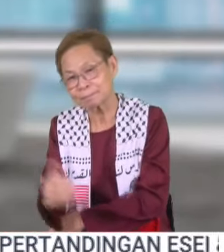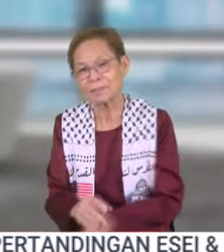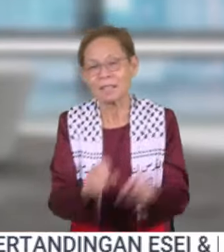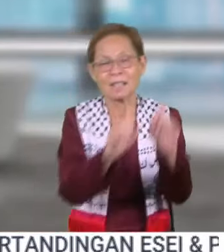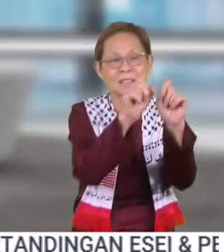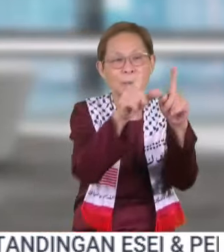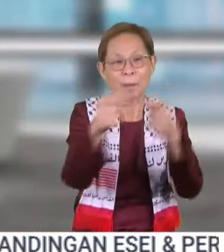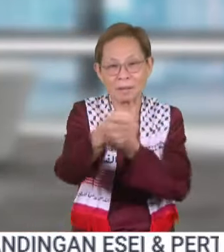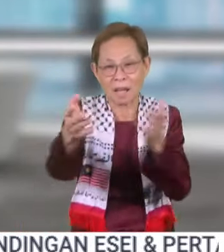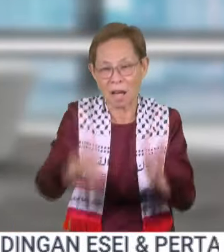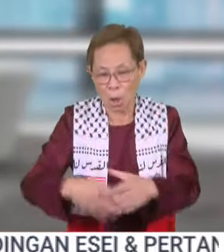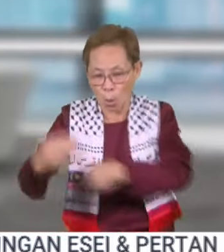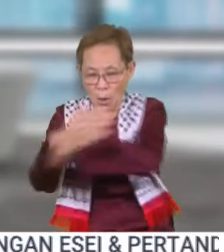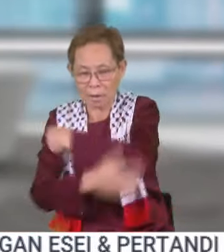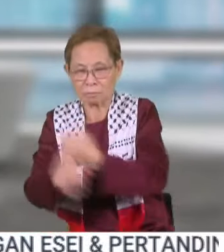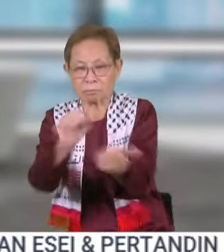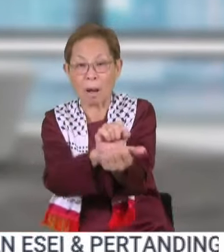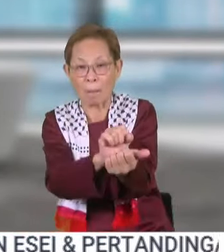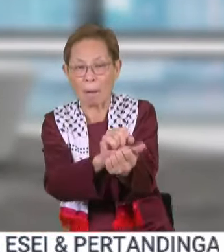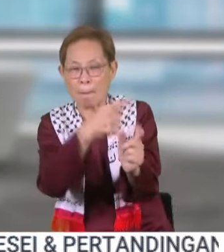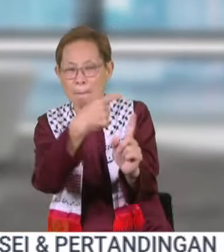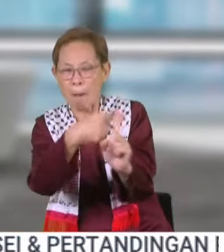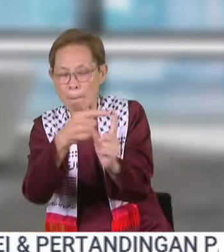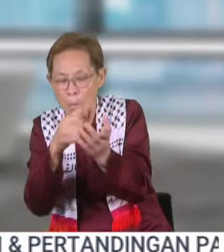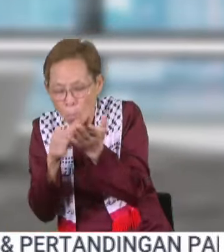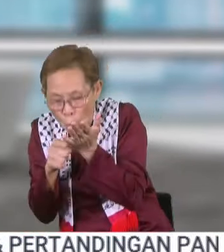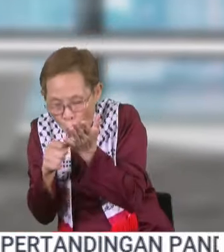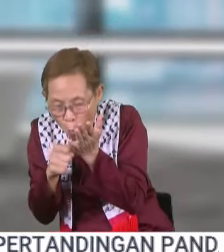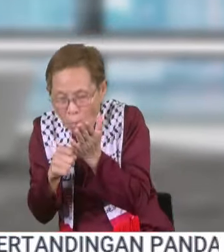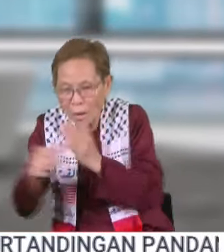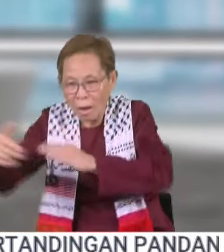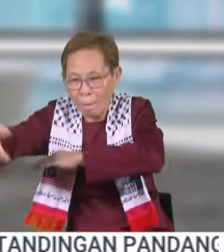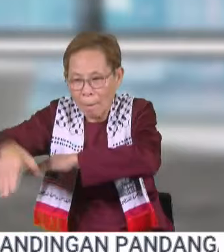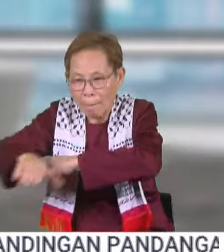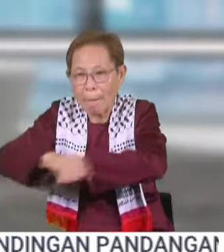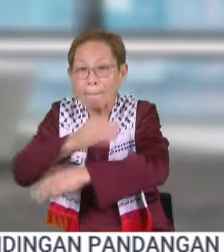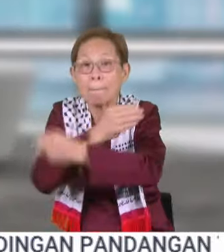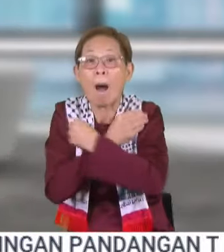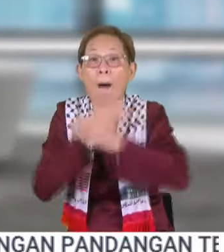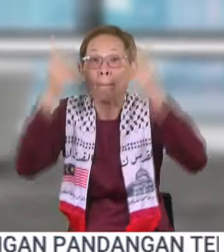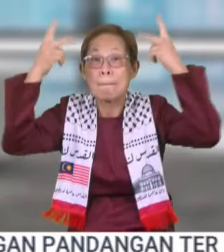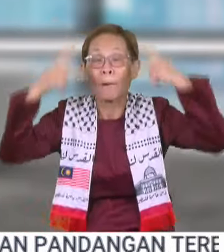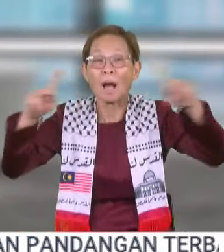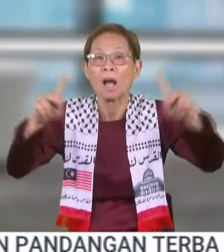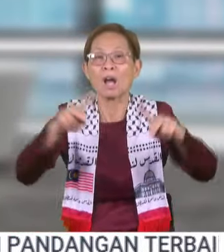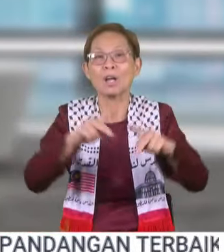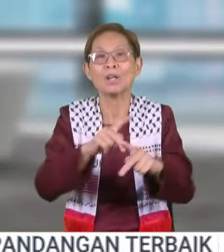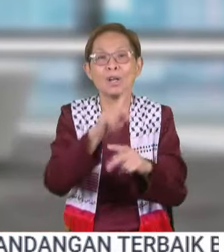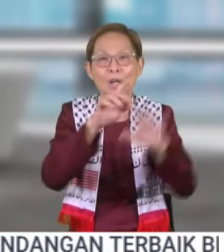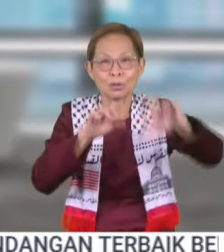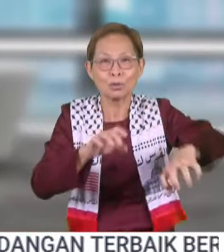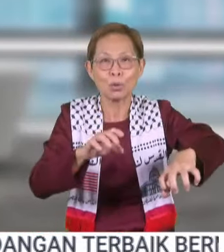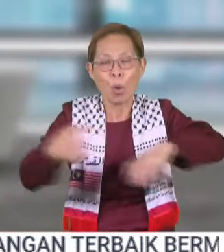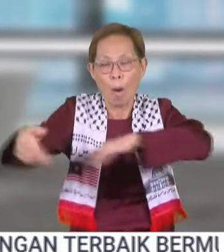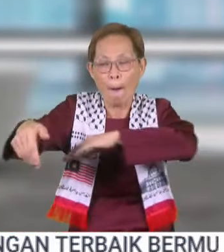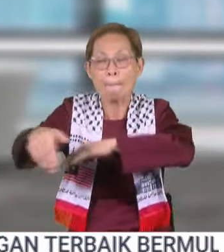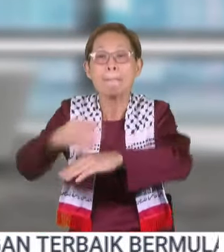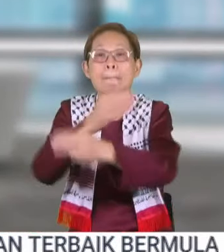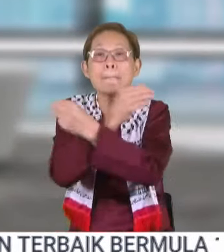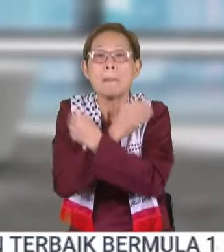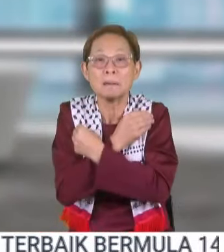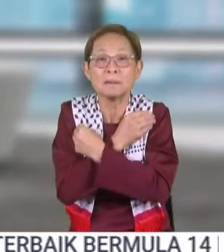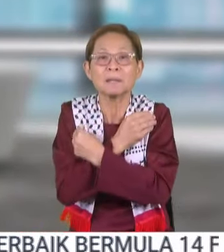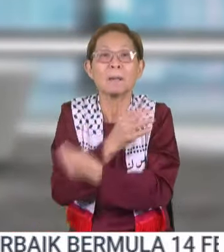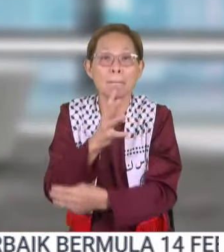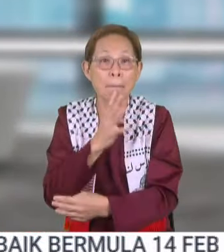11 nelayan asing ditahan kerana disaki positif dadah di perairan Mersing pengarah Zon maritim Mersing komander maritim suhaizan